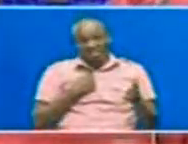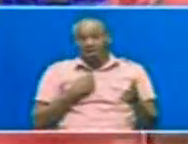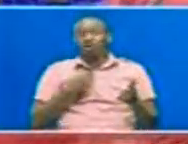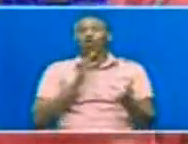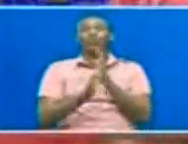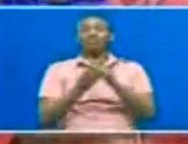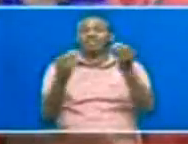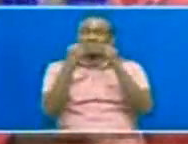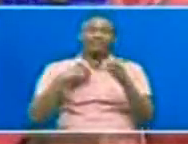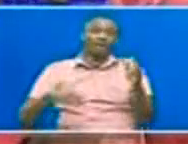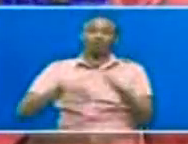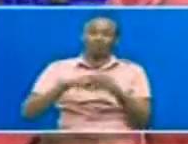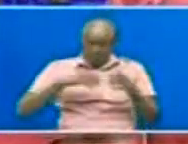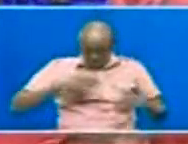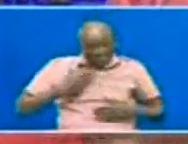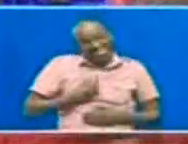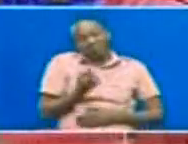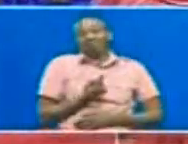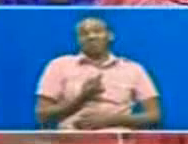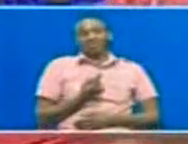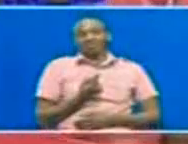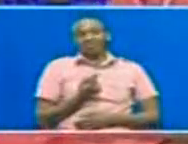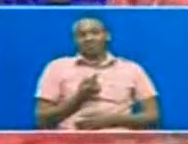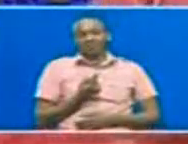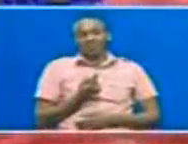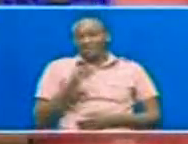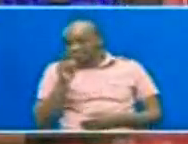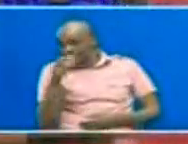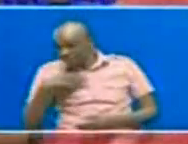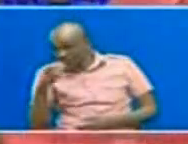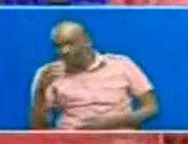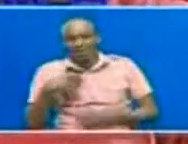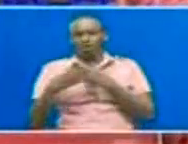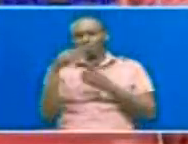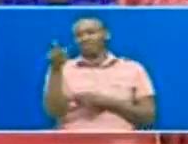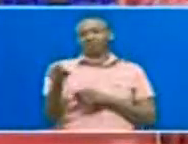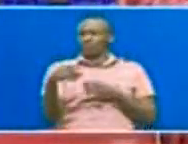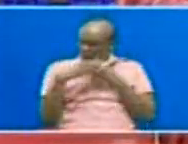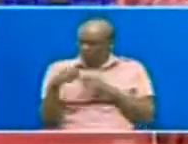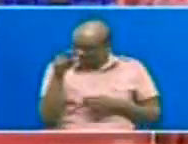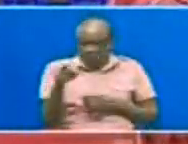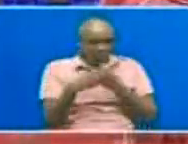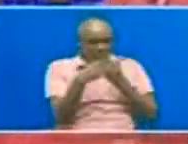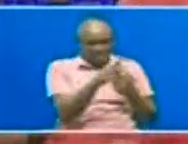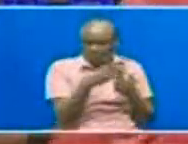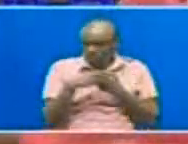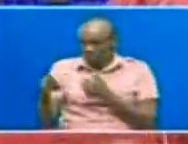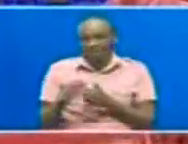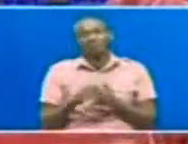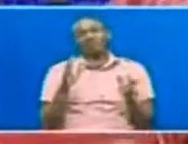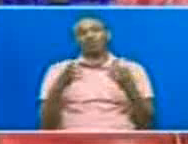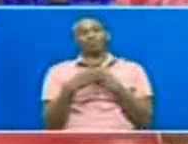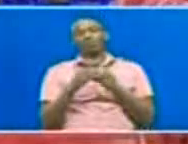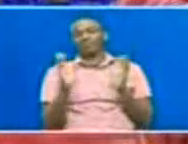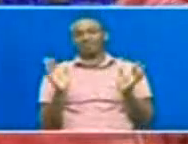mpira na nani? Mwenyewe tu. Unakiona watu wakicheza, unasema, I want also to play like this guy. Natural. Eh, nataka nicheze